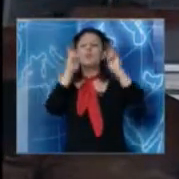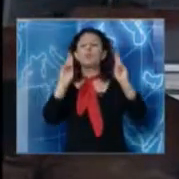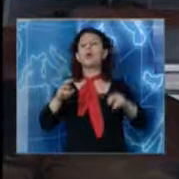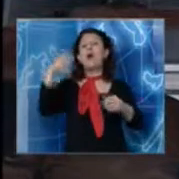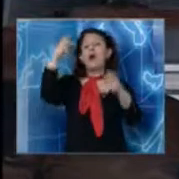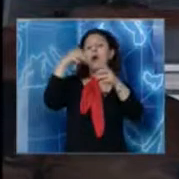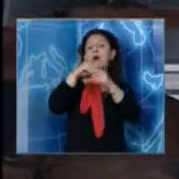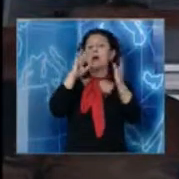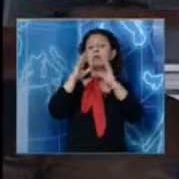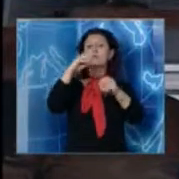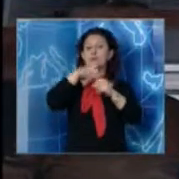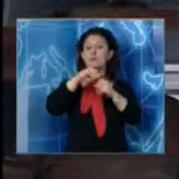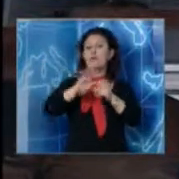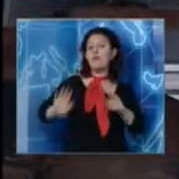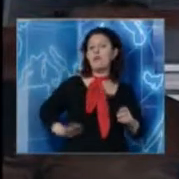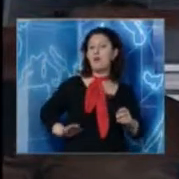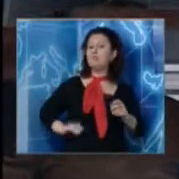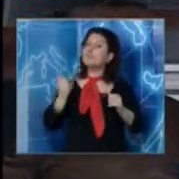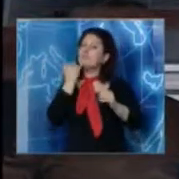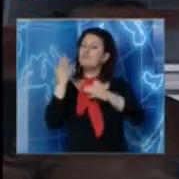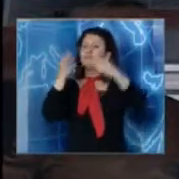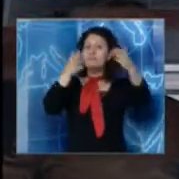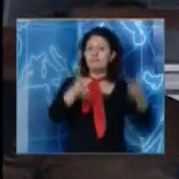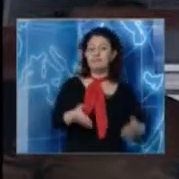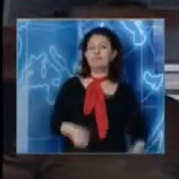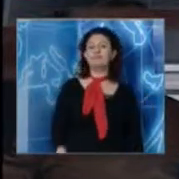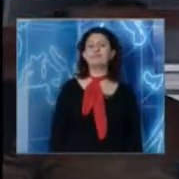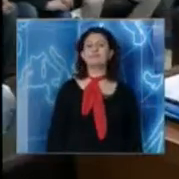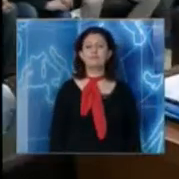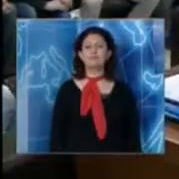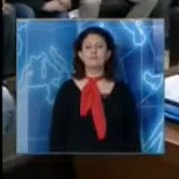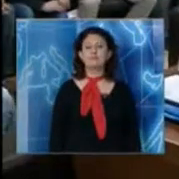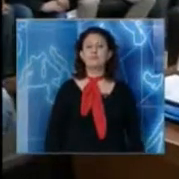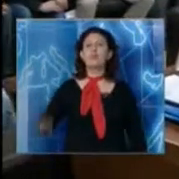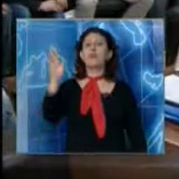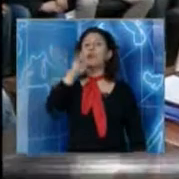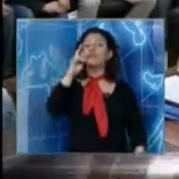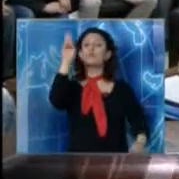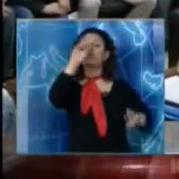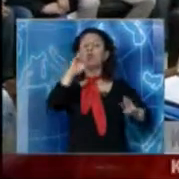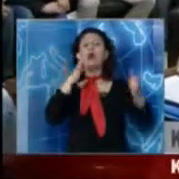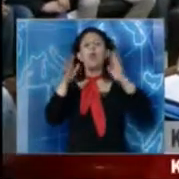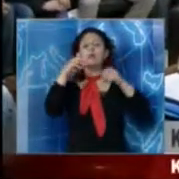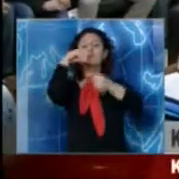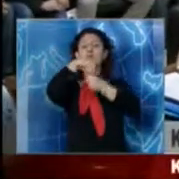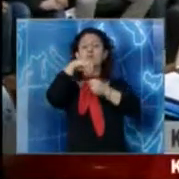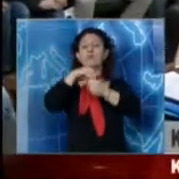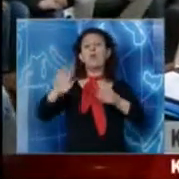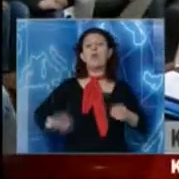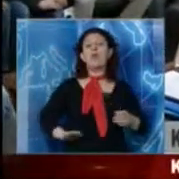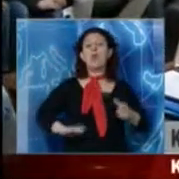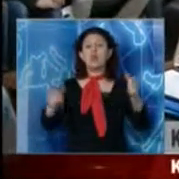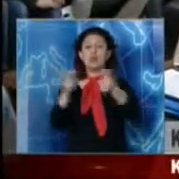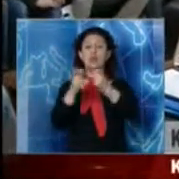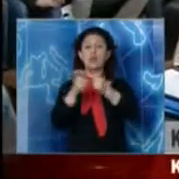Öğrenci Derneği yönetimini makamında ağırladı. Kocaeli Uluslararası Öğrenci Derneği Yönetimi